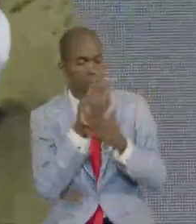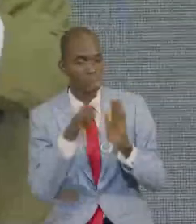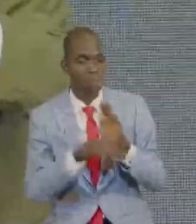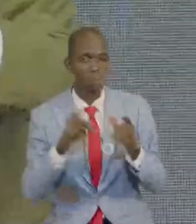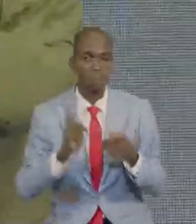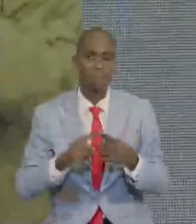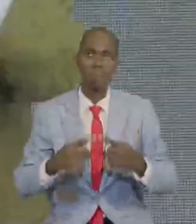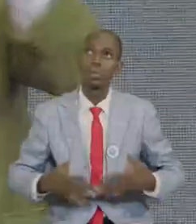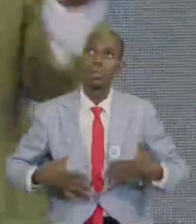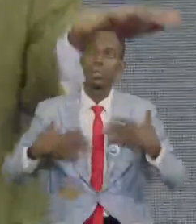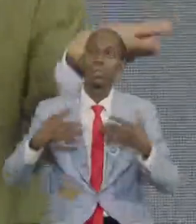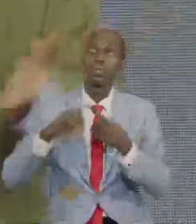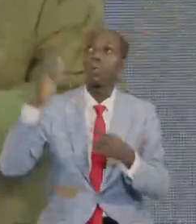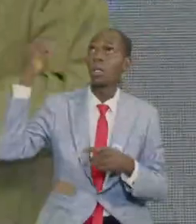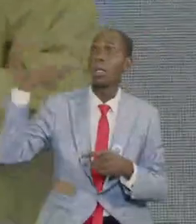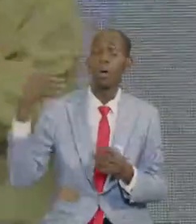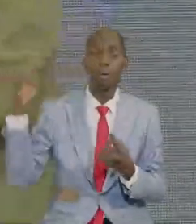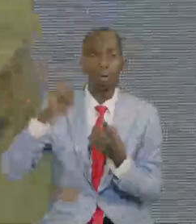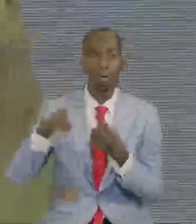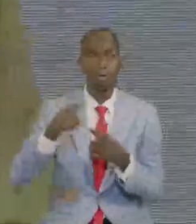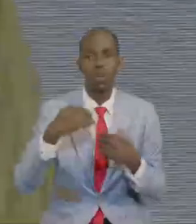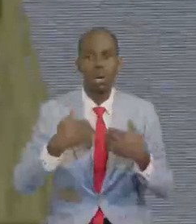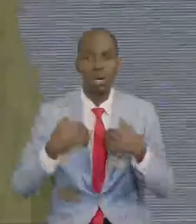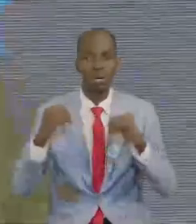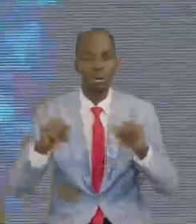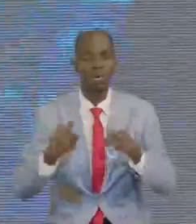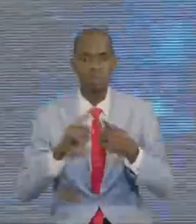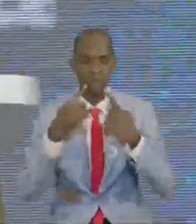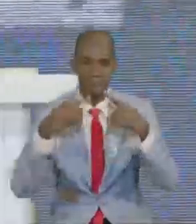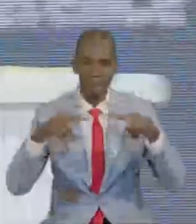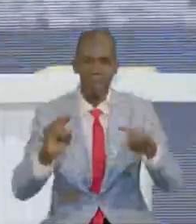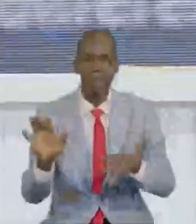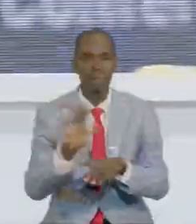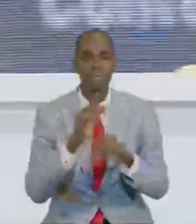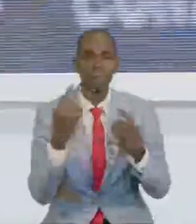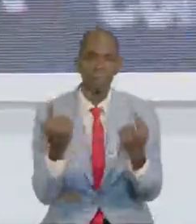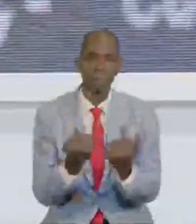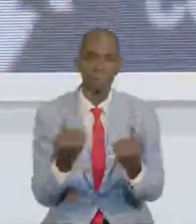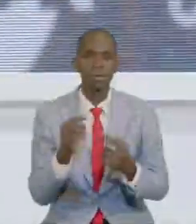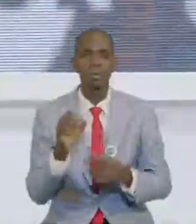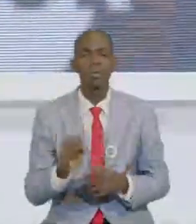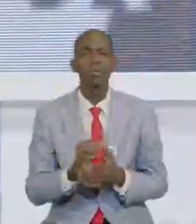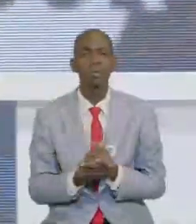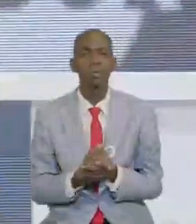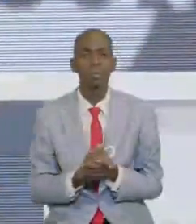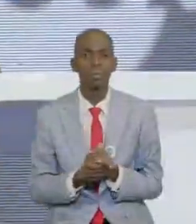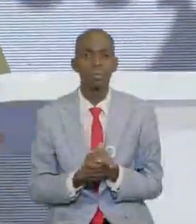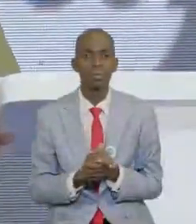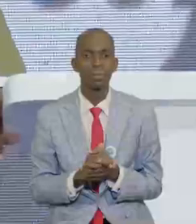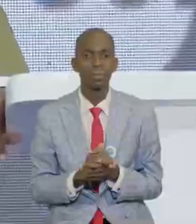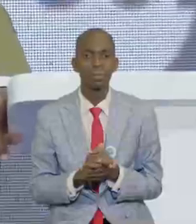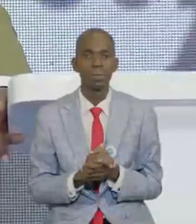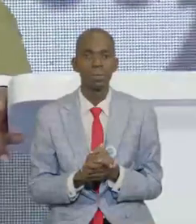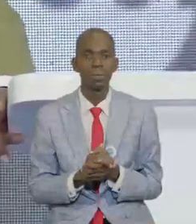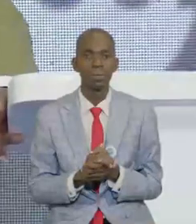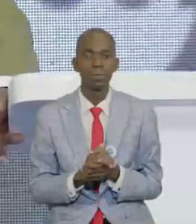until you have declared their transgression. Tu ne peux pas déclarer le transport des ténèbres à la lumière sans avoir préalable annoncé,